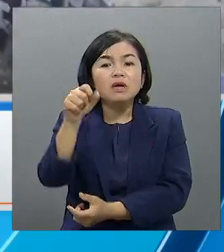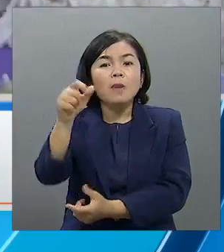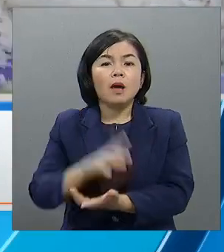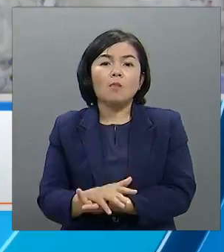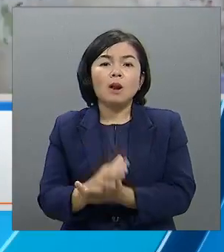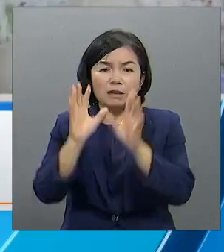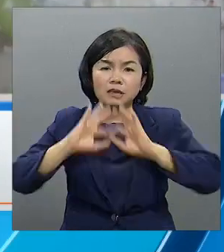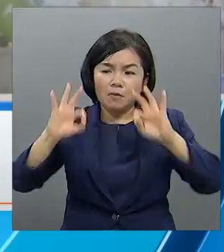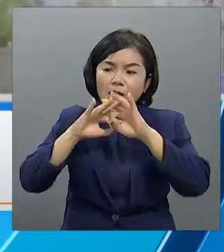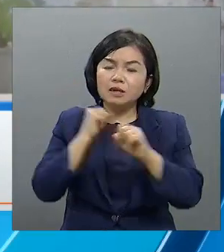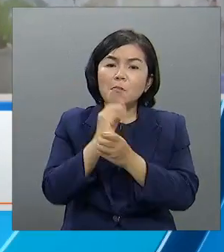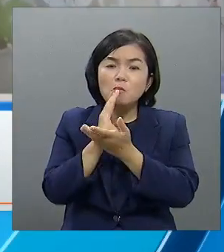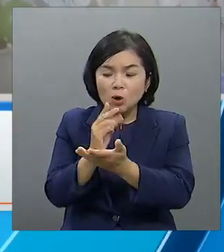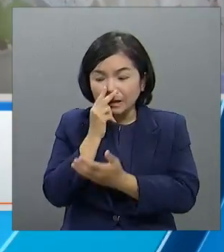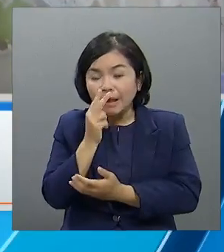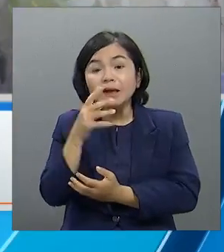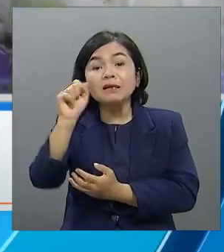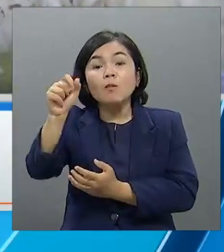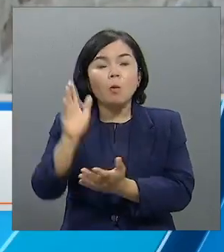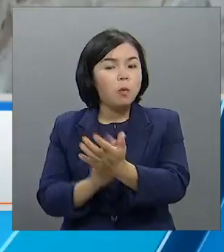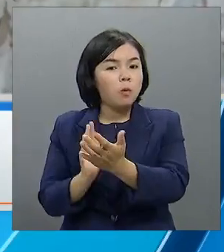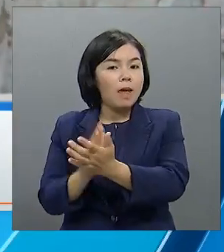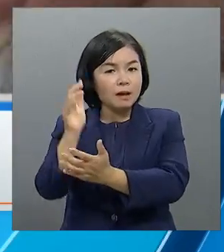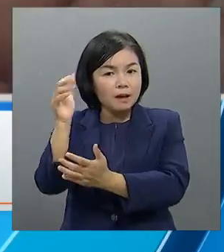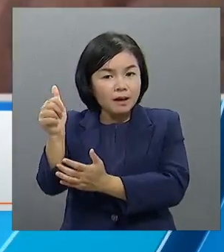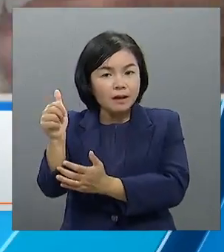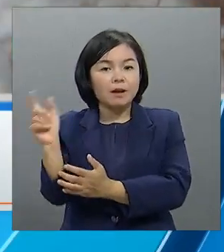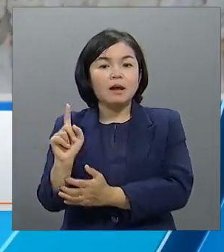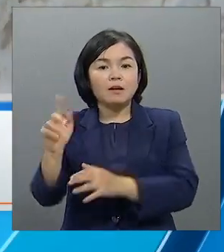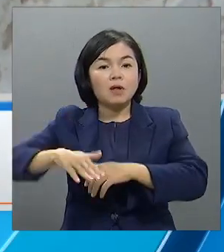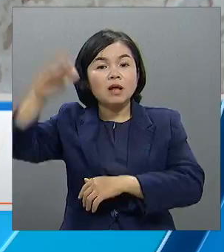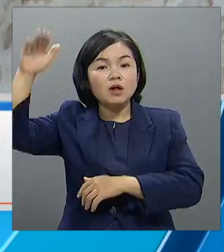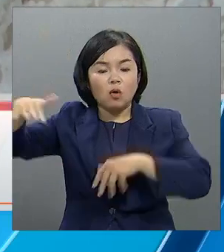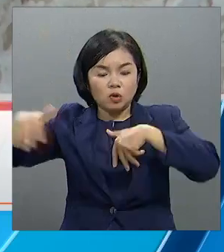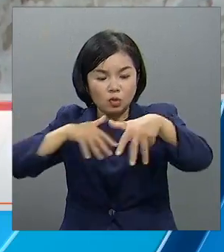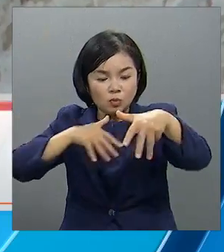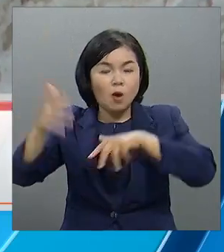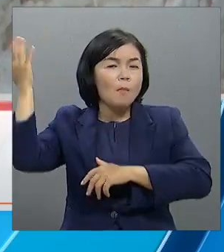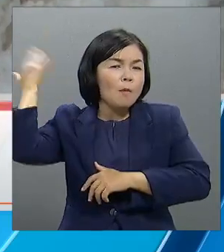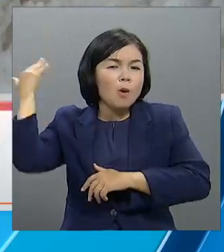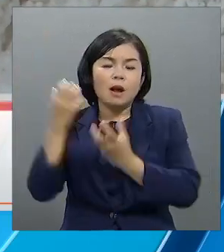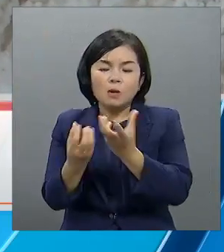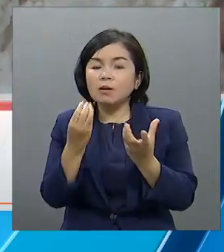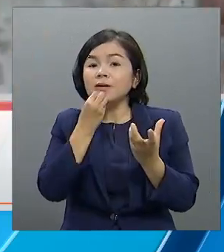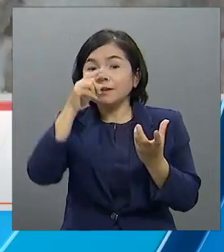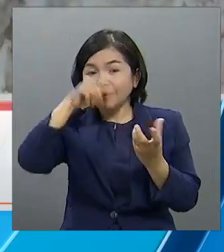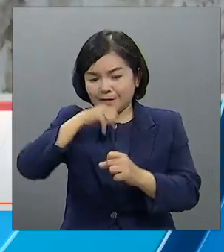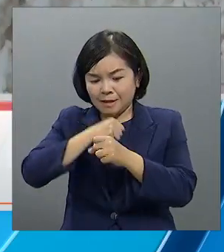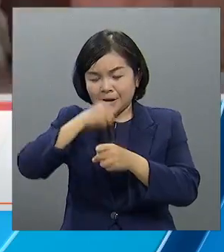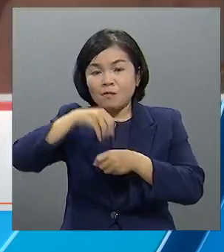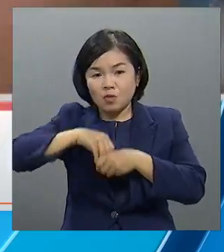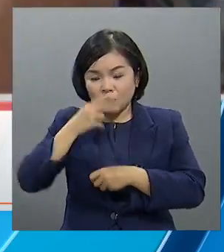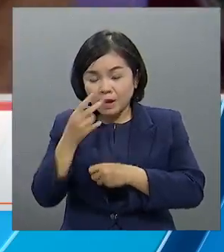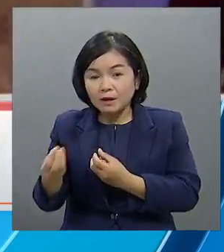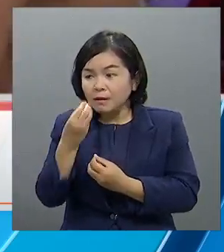รต่างๆแบบนี้ก็ต้องบอกว่าขอชื่นชมนะคะพี่ๆน้องๆที่ชุมชนแห่งนี้ที่ยังมีการอนุรักษ์ขนมไทยไว้ให้เราได้ชิมแล้วก็